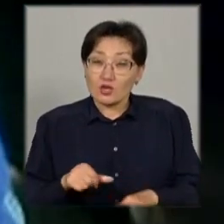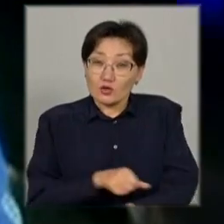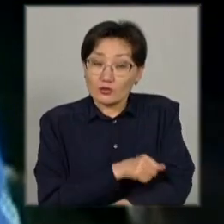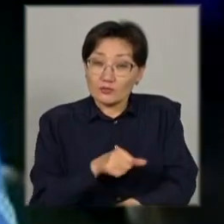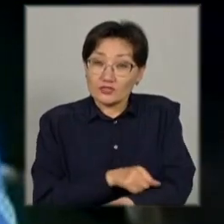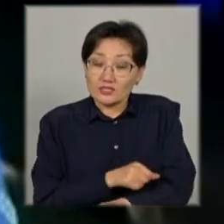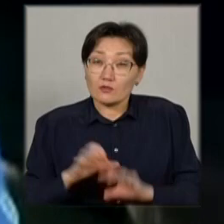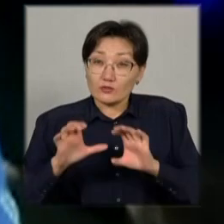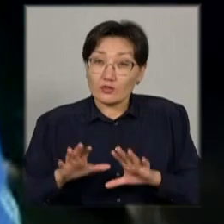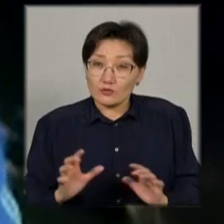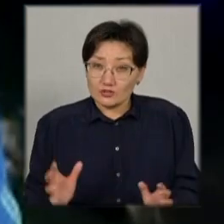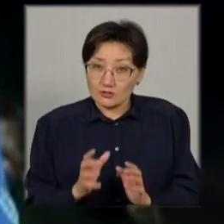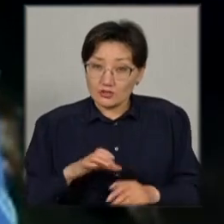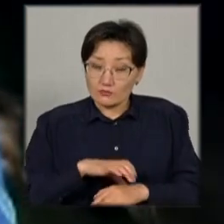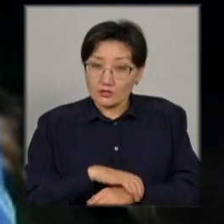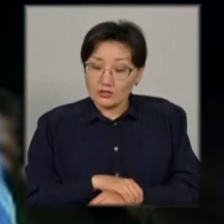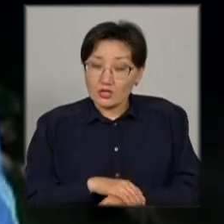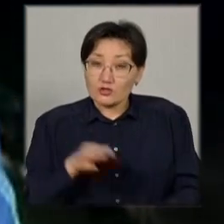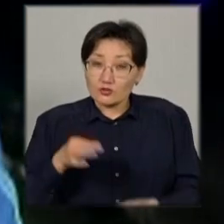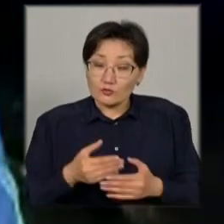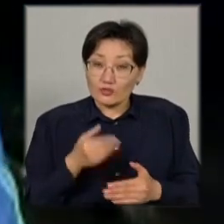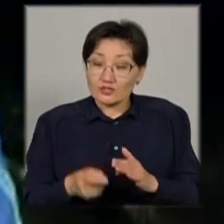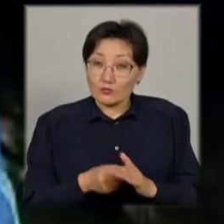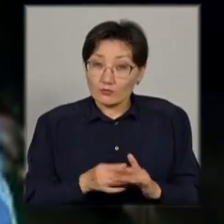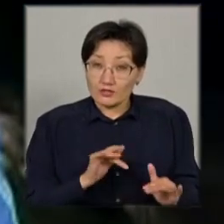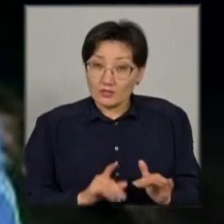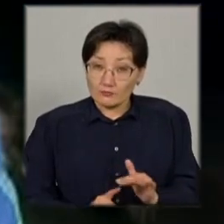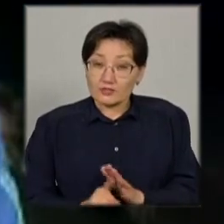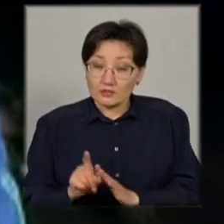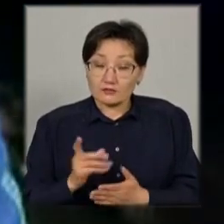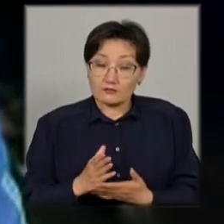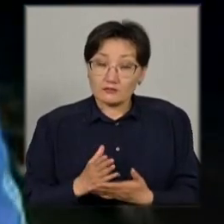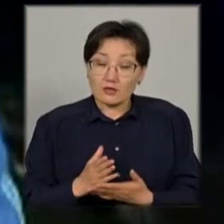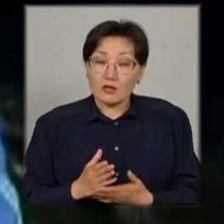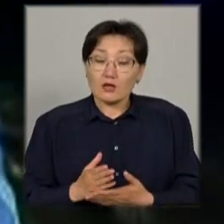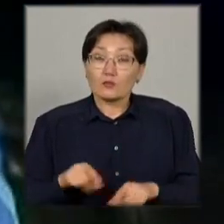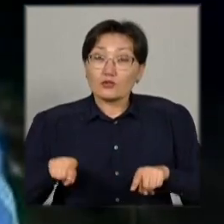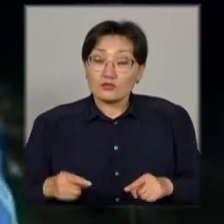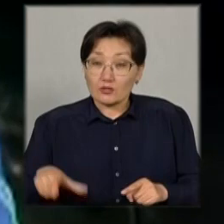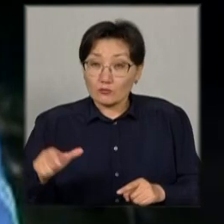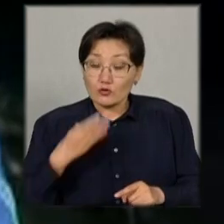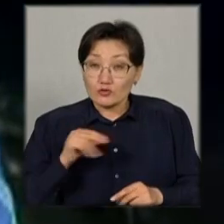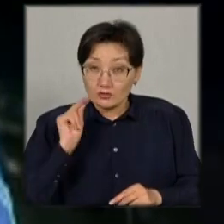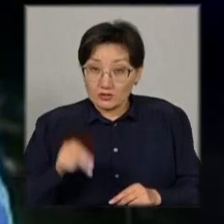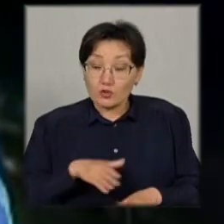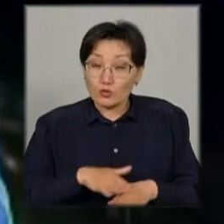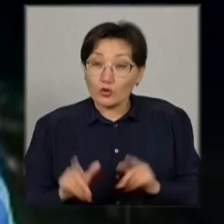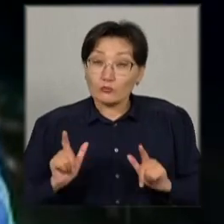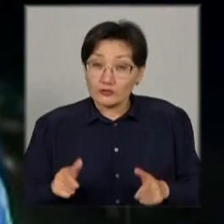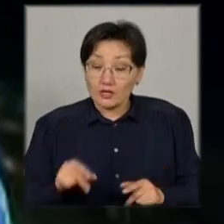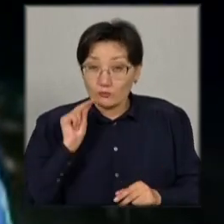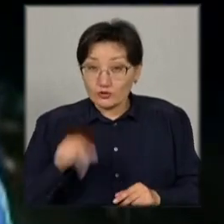Toyota Camry автокөлігінің соқтығысы орын алды. Оқиға барысында өкінішке орай Toyota Camry